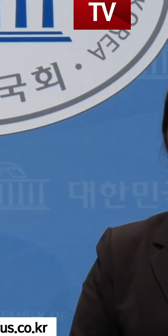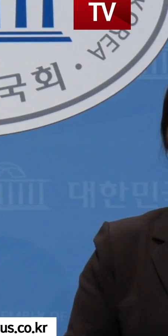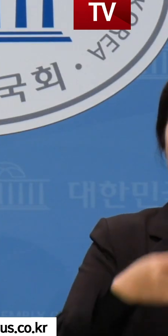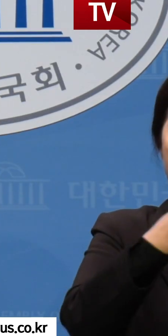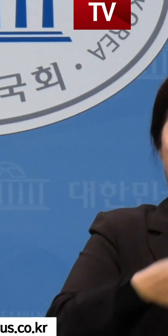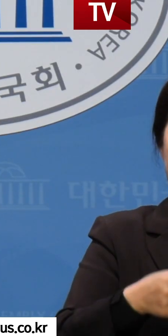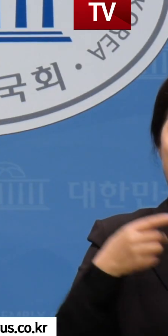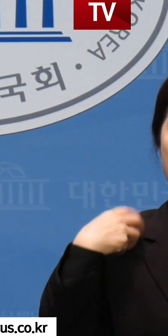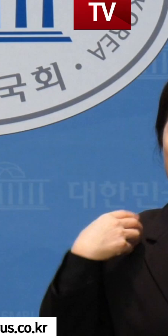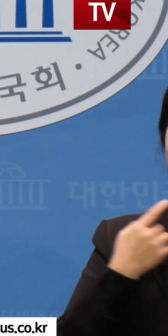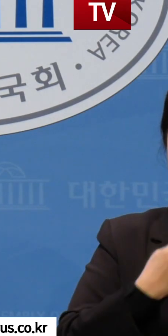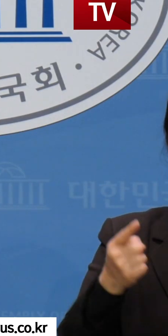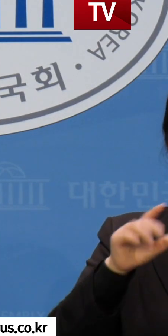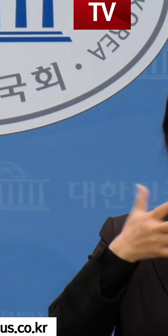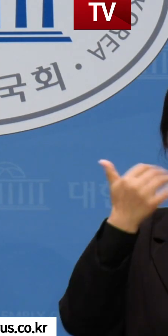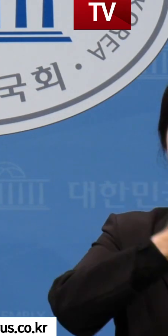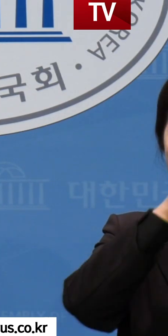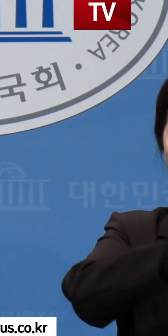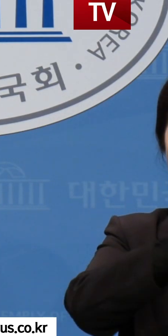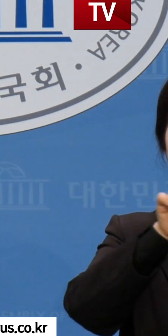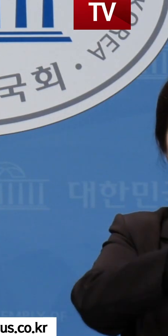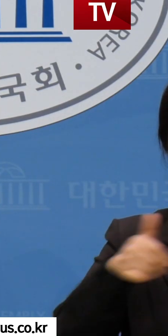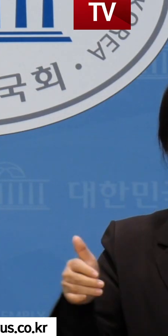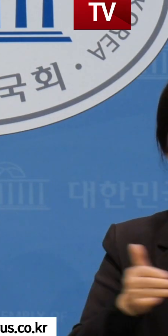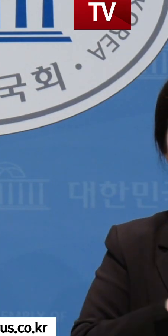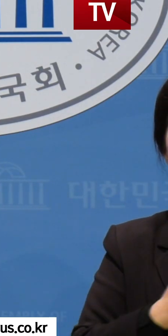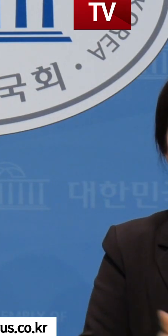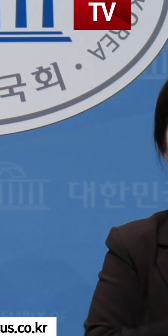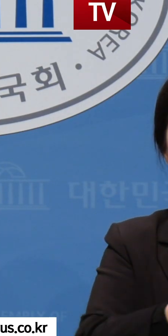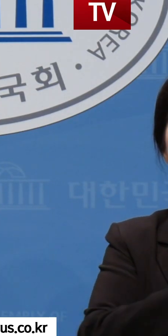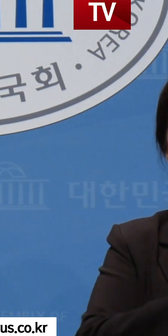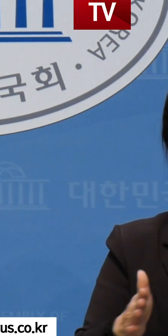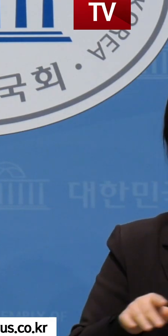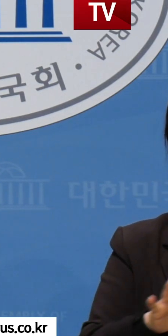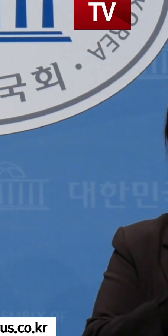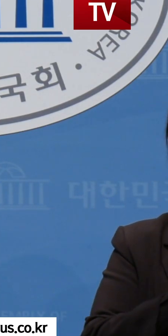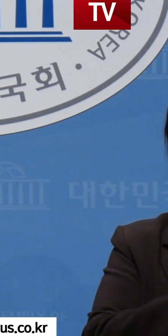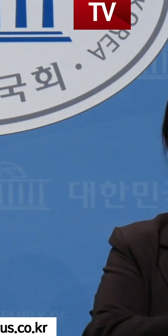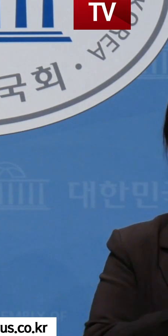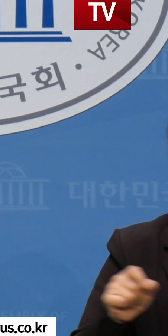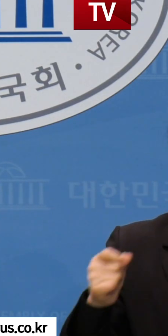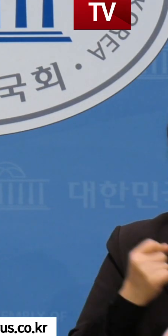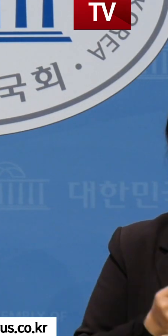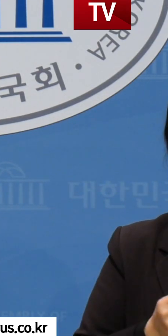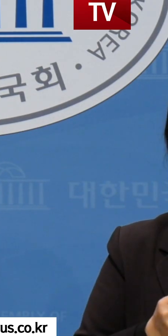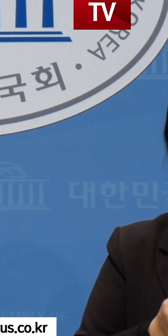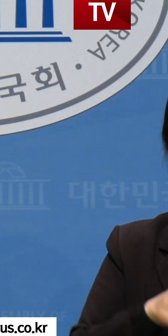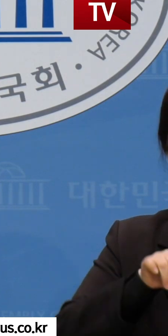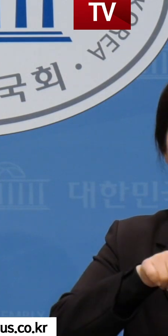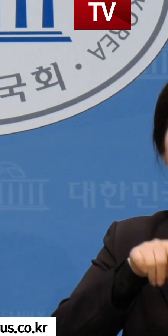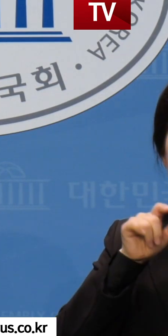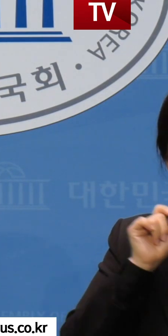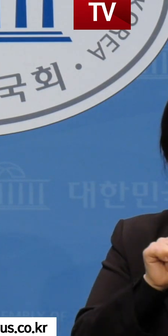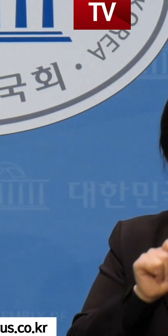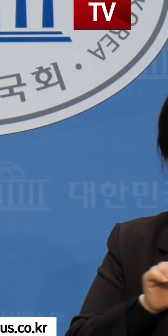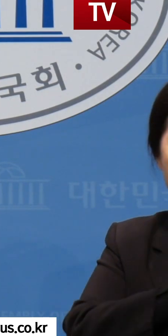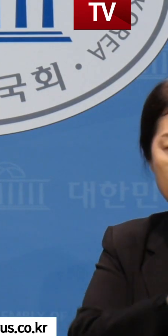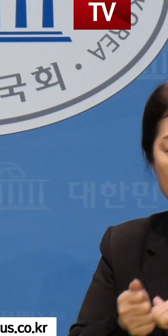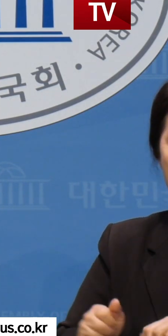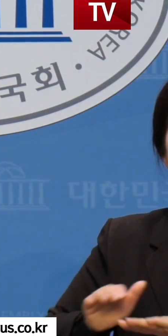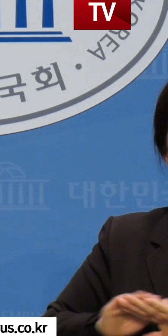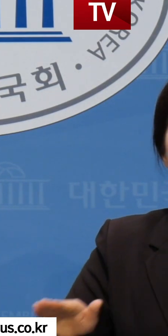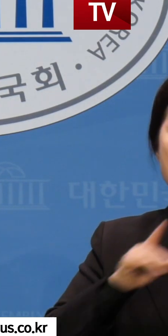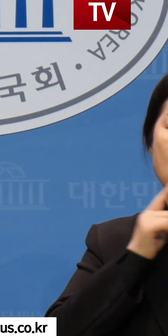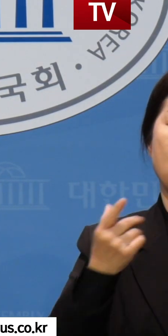윤석열 정부는 내년 총선까지 부실 정리를 최대한 지연시킨 후 시간에 몰려서 일시에 처리할